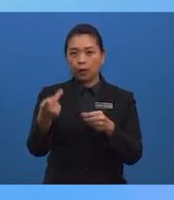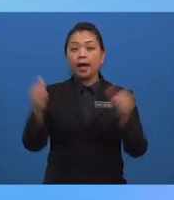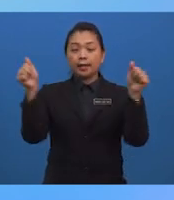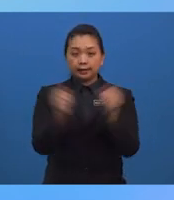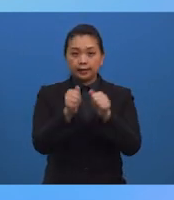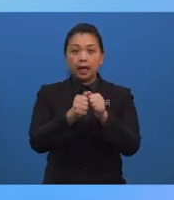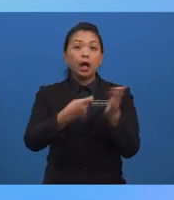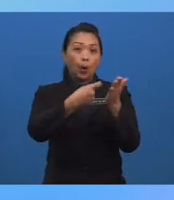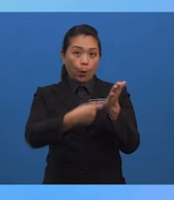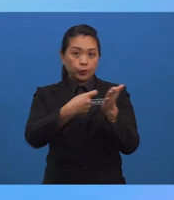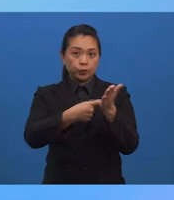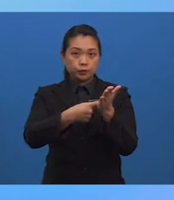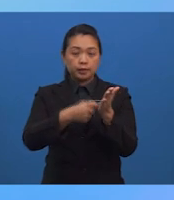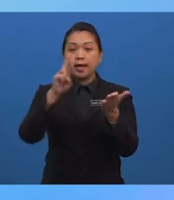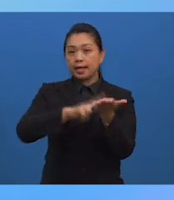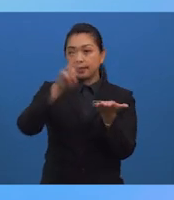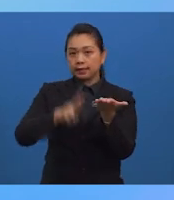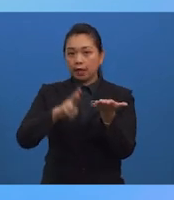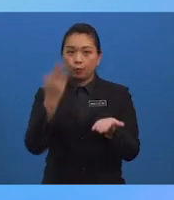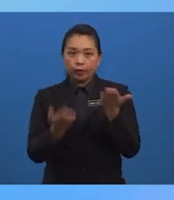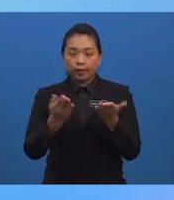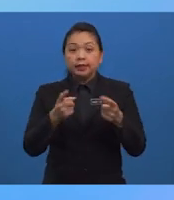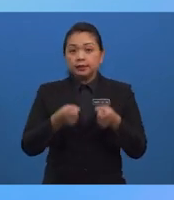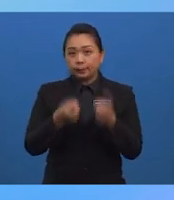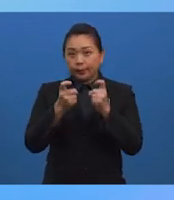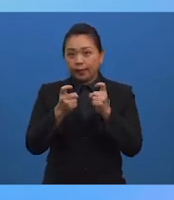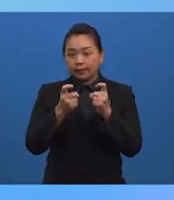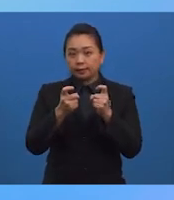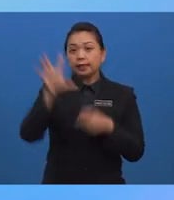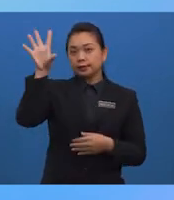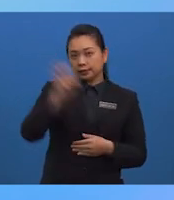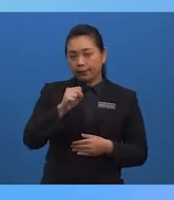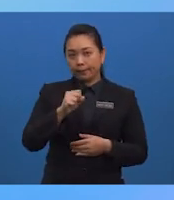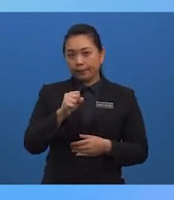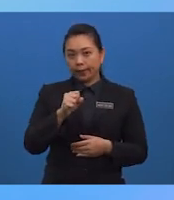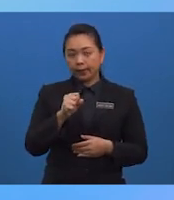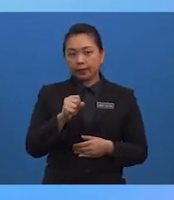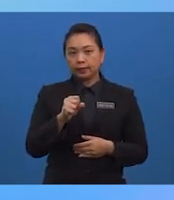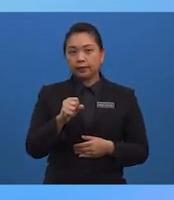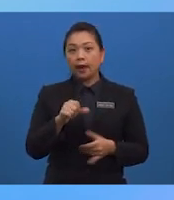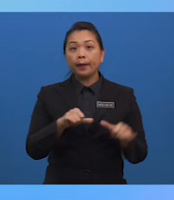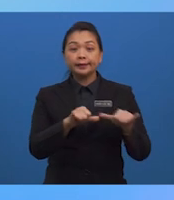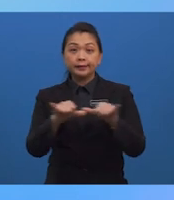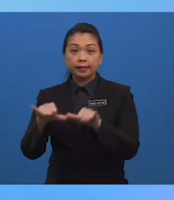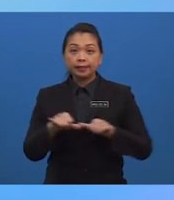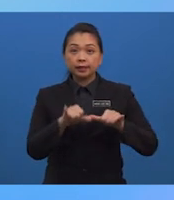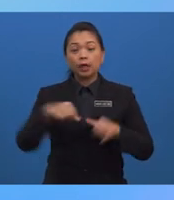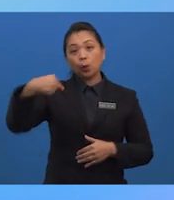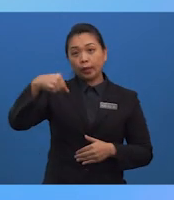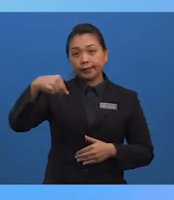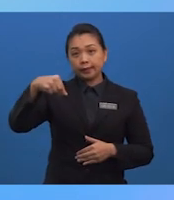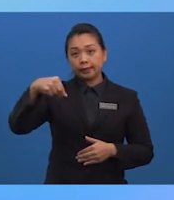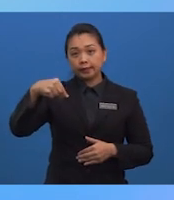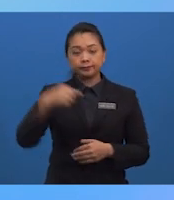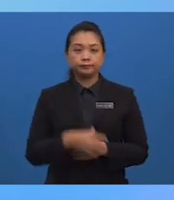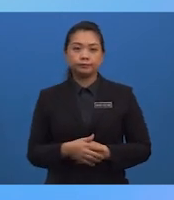yang mungkin, cepat dan mencapai piawaian kualiti tertentu. Manakala kecekapan pengagihan